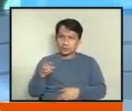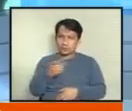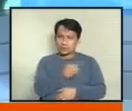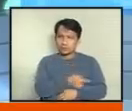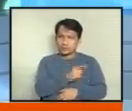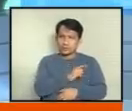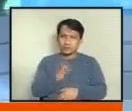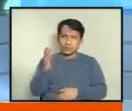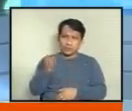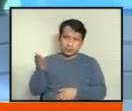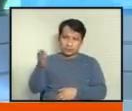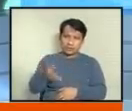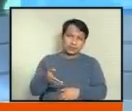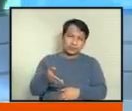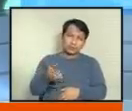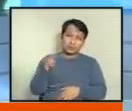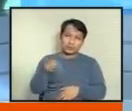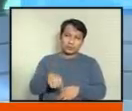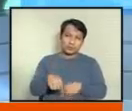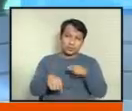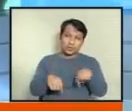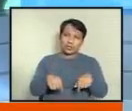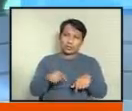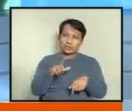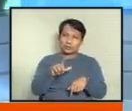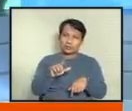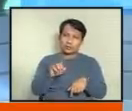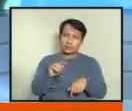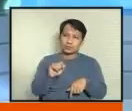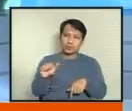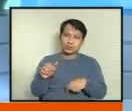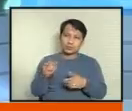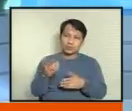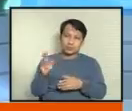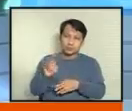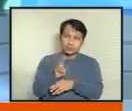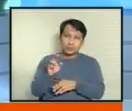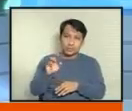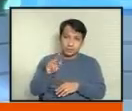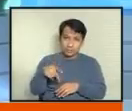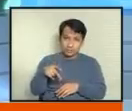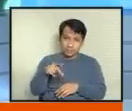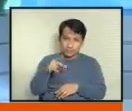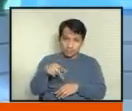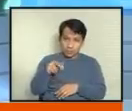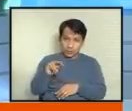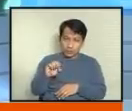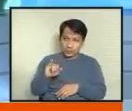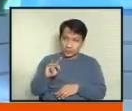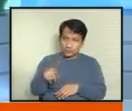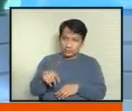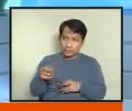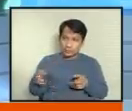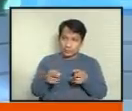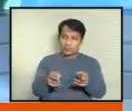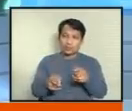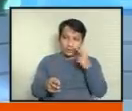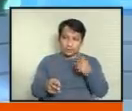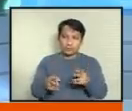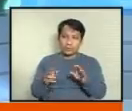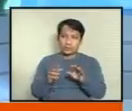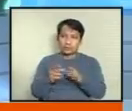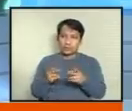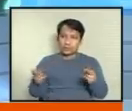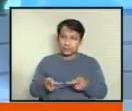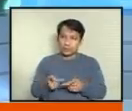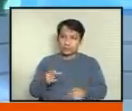galleons pa dati na pumapasok dito sa Laguna de Taal gamit ang Pansipit River. Makikita rin po ninyo ang mga pamilyar na